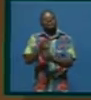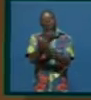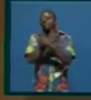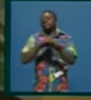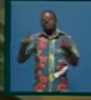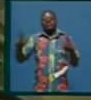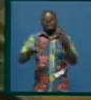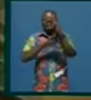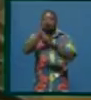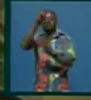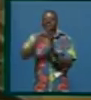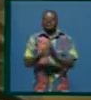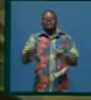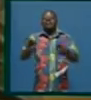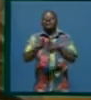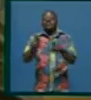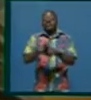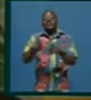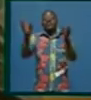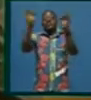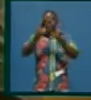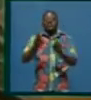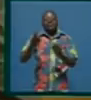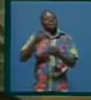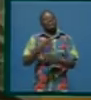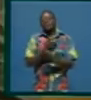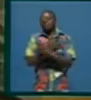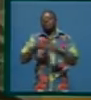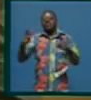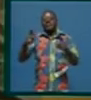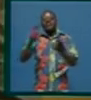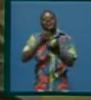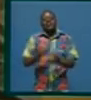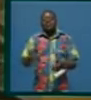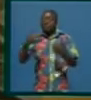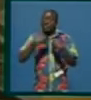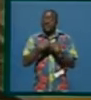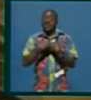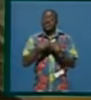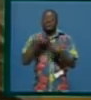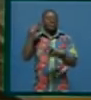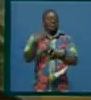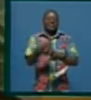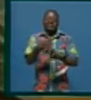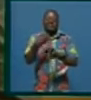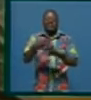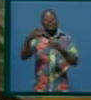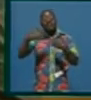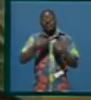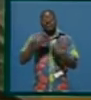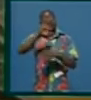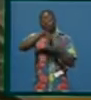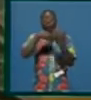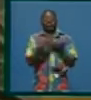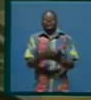population. Aussi, dans le cadre de la mise en œuvre de la gratuité, il peut arriver que, des fois, on ait des difficultés pour avoir la totalité